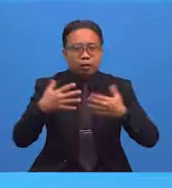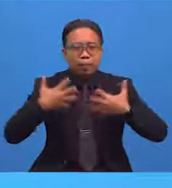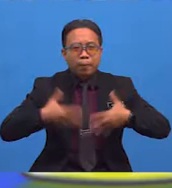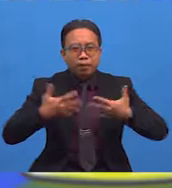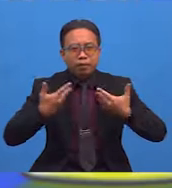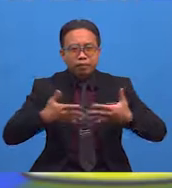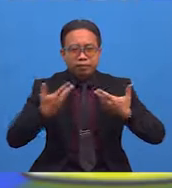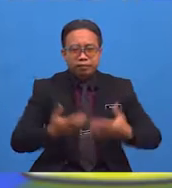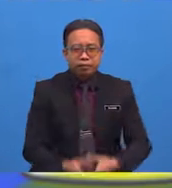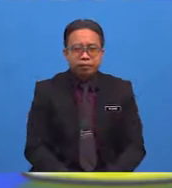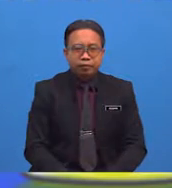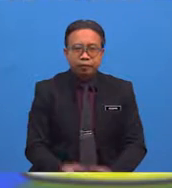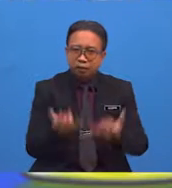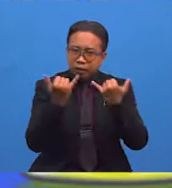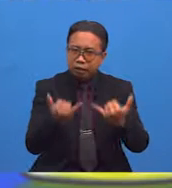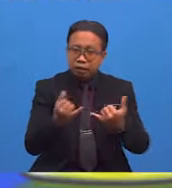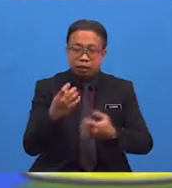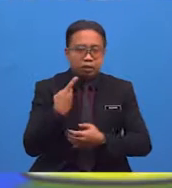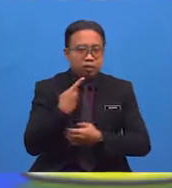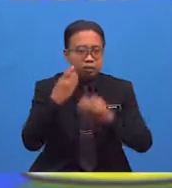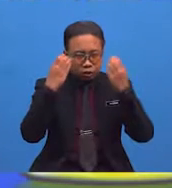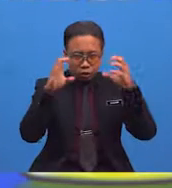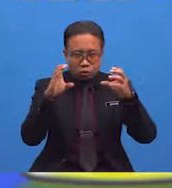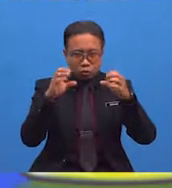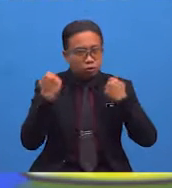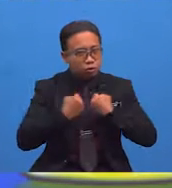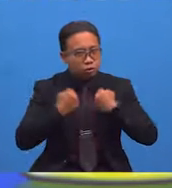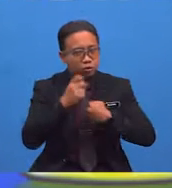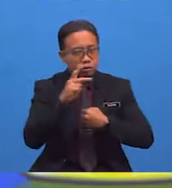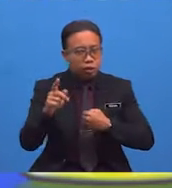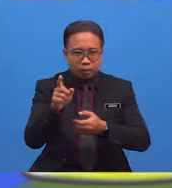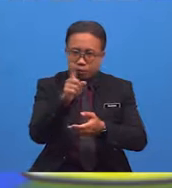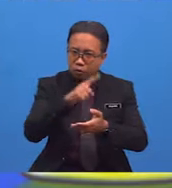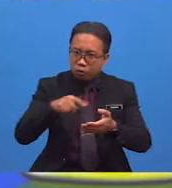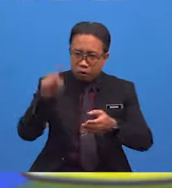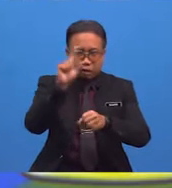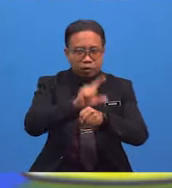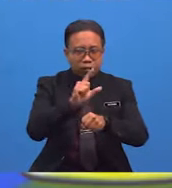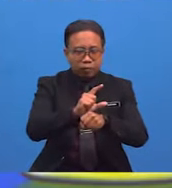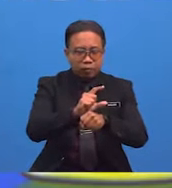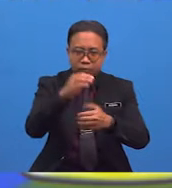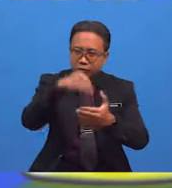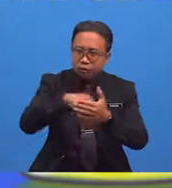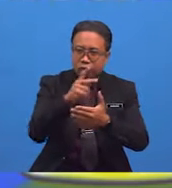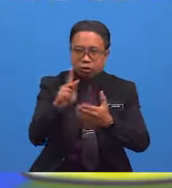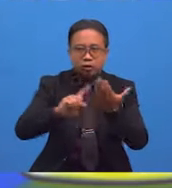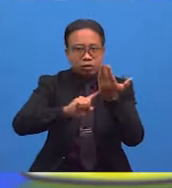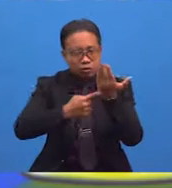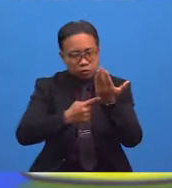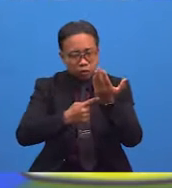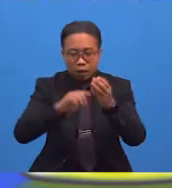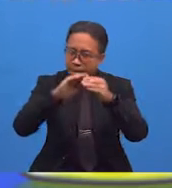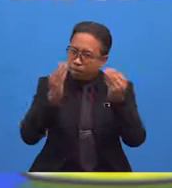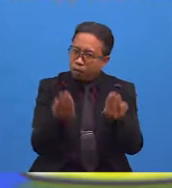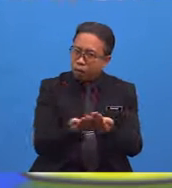dipanaskan. Sekarang, cikgu akan sejukkan semula bebola logam ini dan masukkan semula